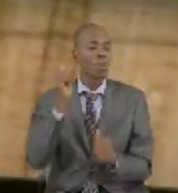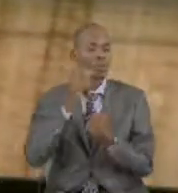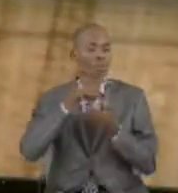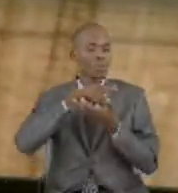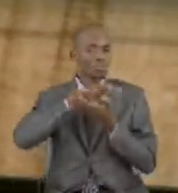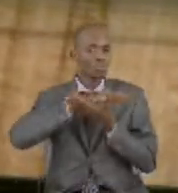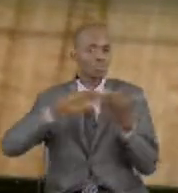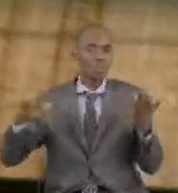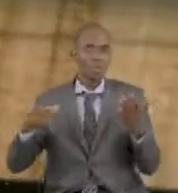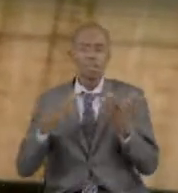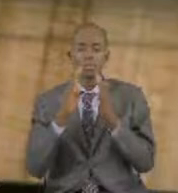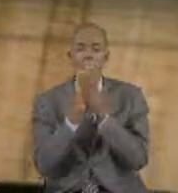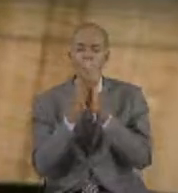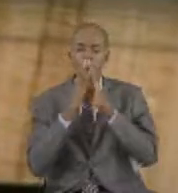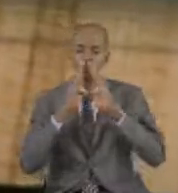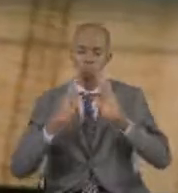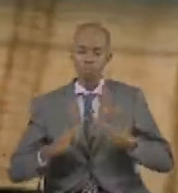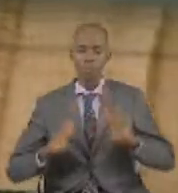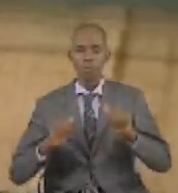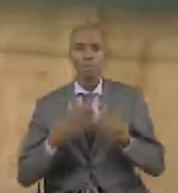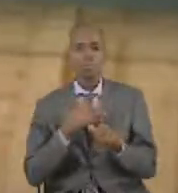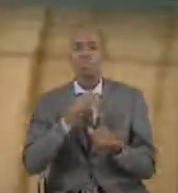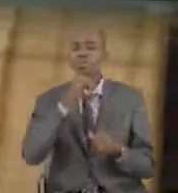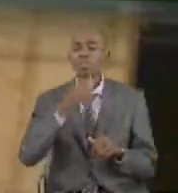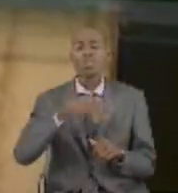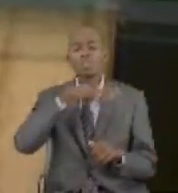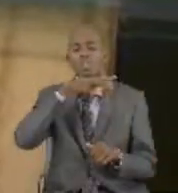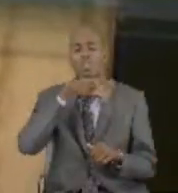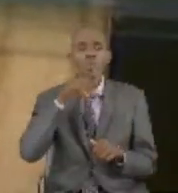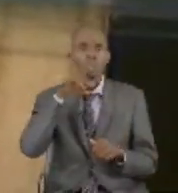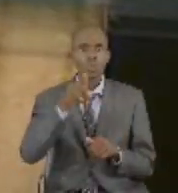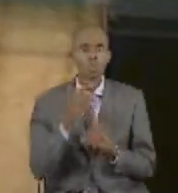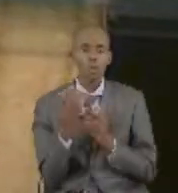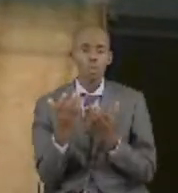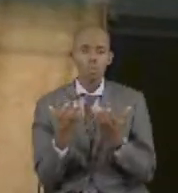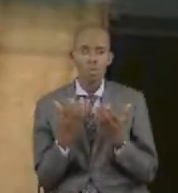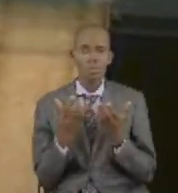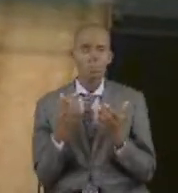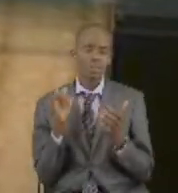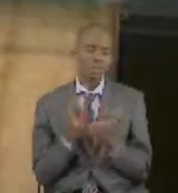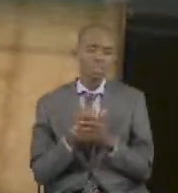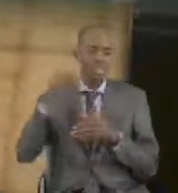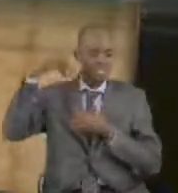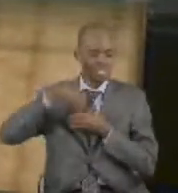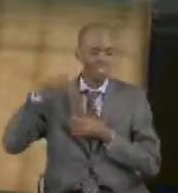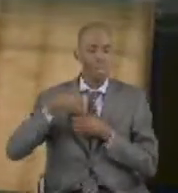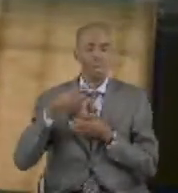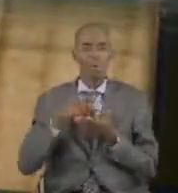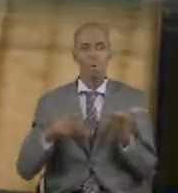haut. Elle est paisible et elle est incorruptible. Vous désirez la vérité, tu désires, tu veux la